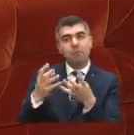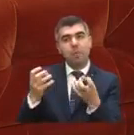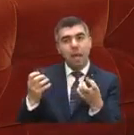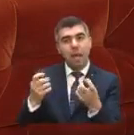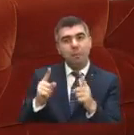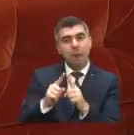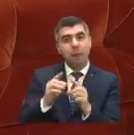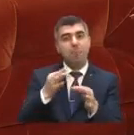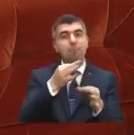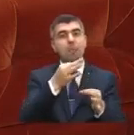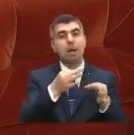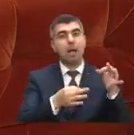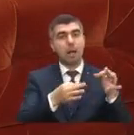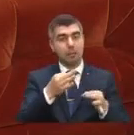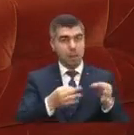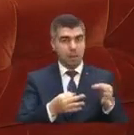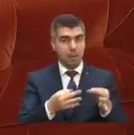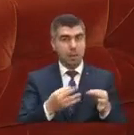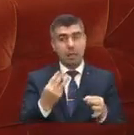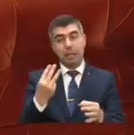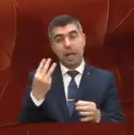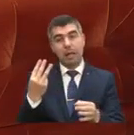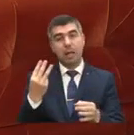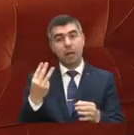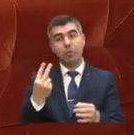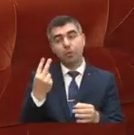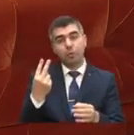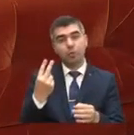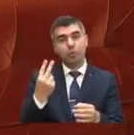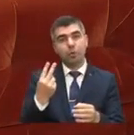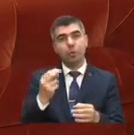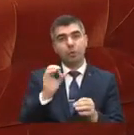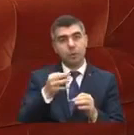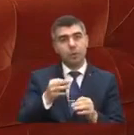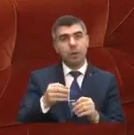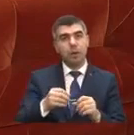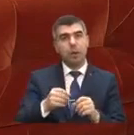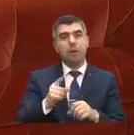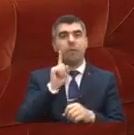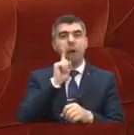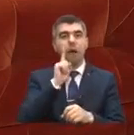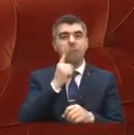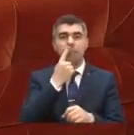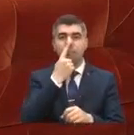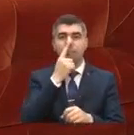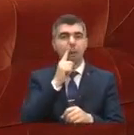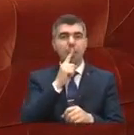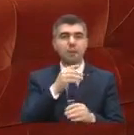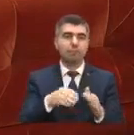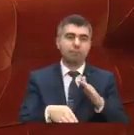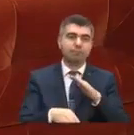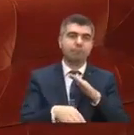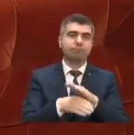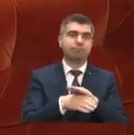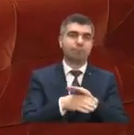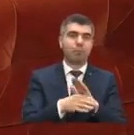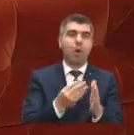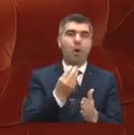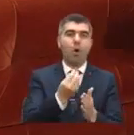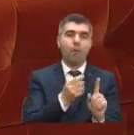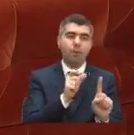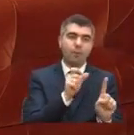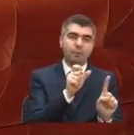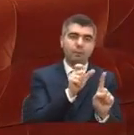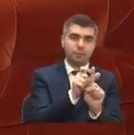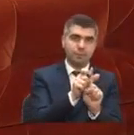متابعون، وعندي فيه ثلاثه ديال الناس، جوج دابا اللي بقى. واحد السيده طلبت على انها تمشي بالفعل باش تقابل ولدها، ودارت الاستدعاء ديال شهرين، انا